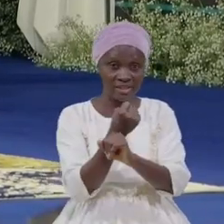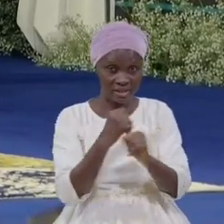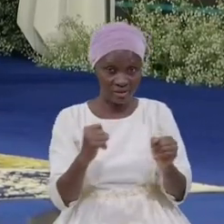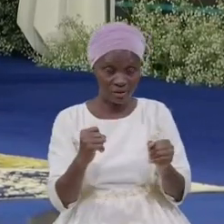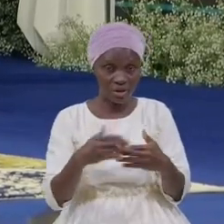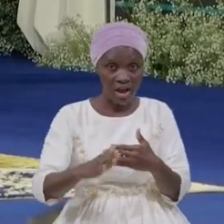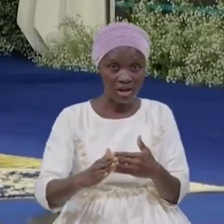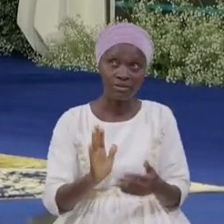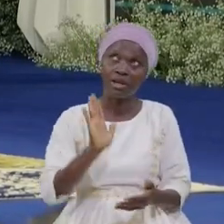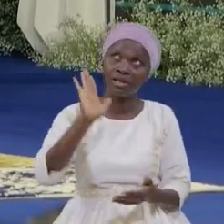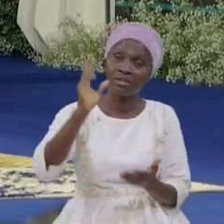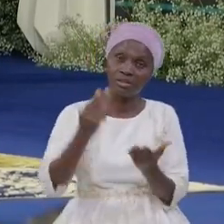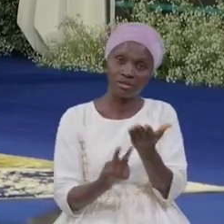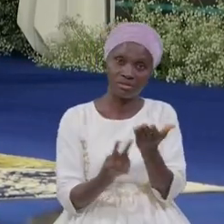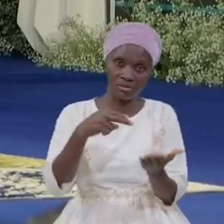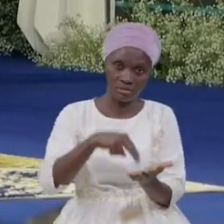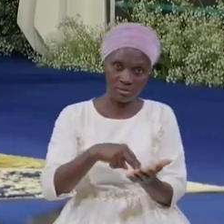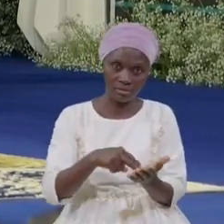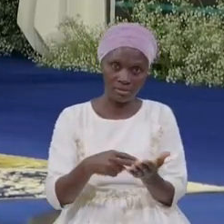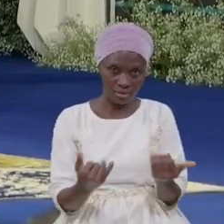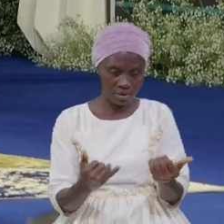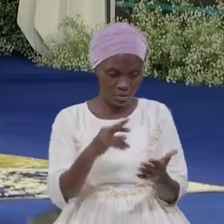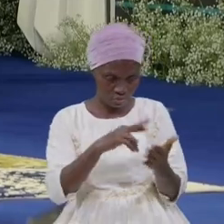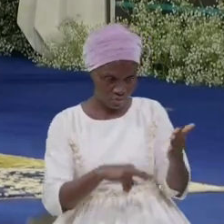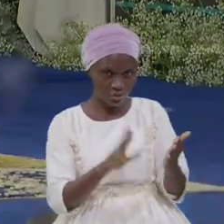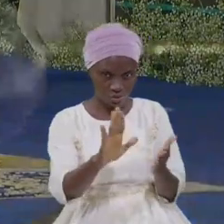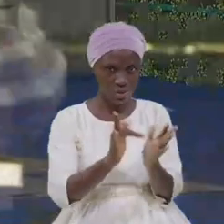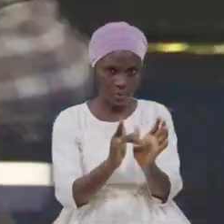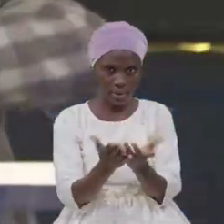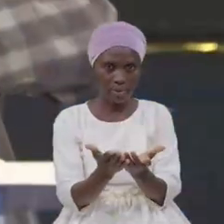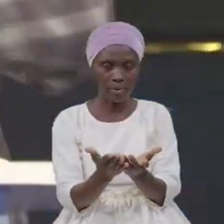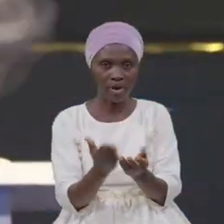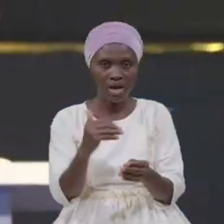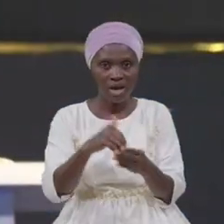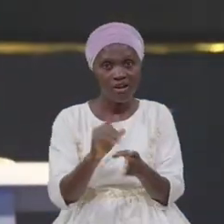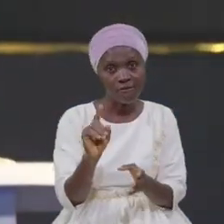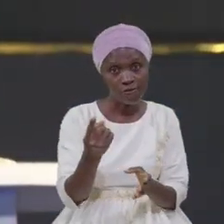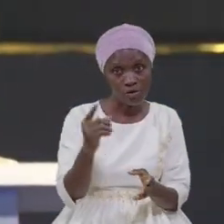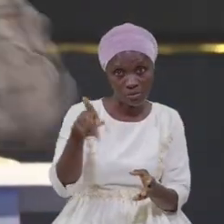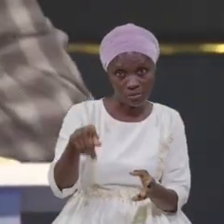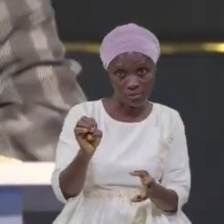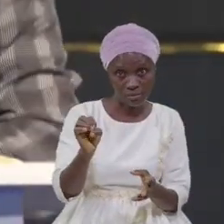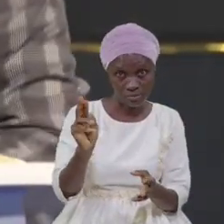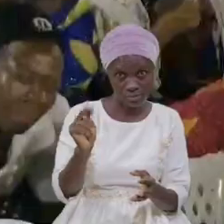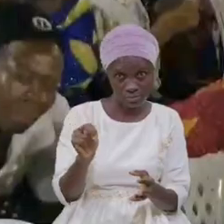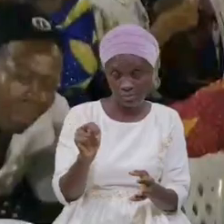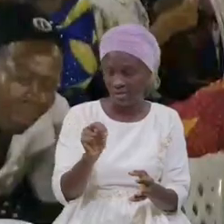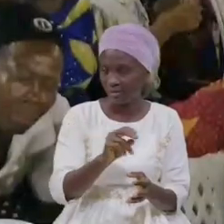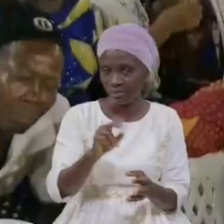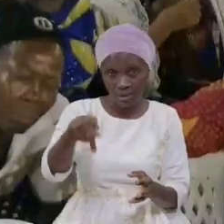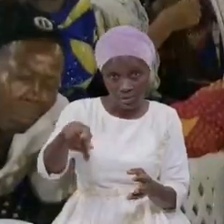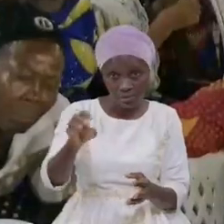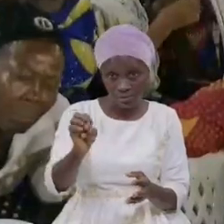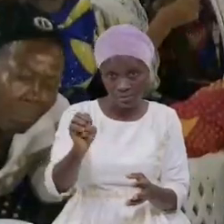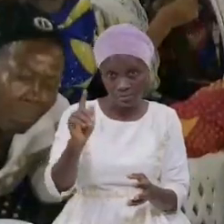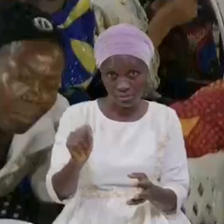après sa résurrection. Regarde ta Bible. En 1 Pierre, chapitre 1,